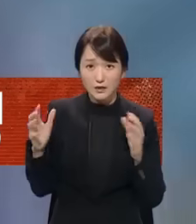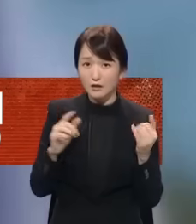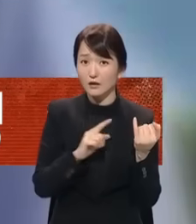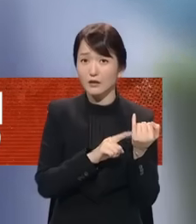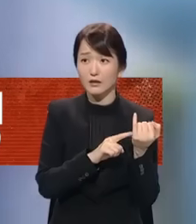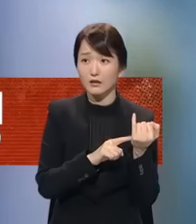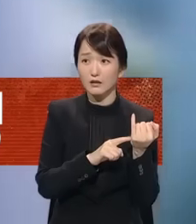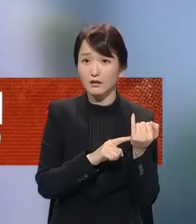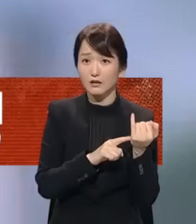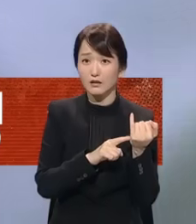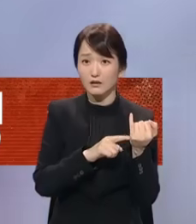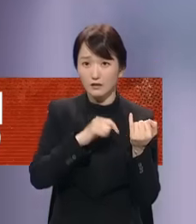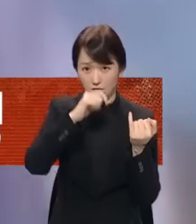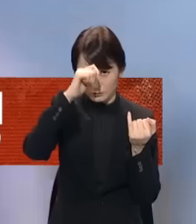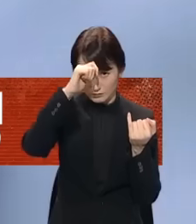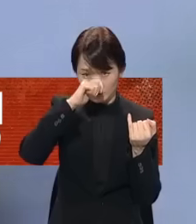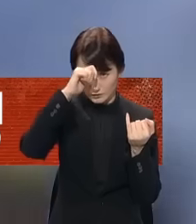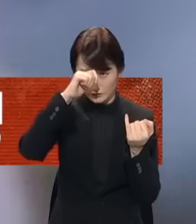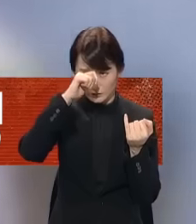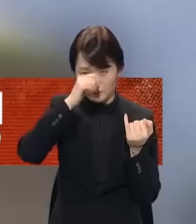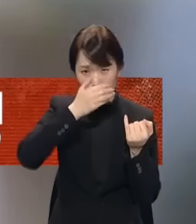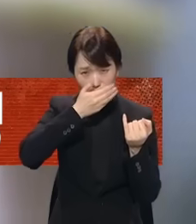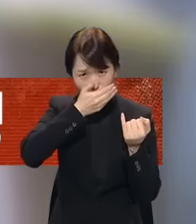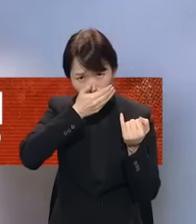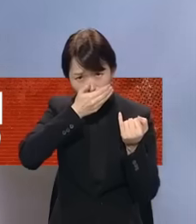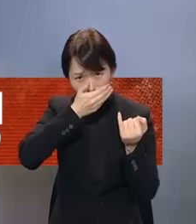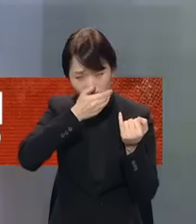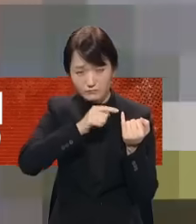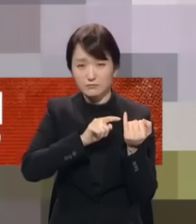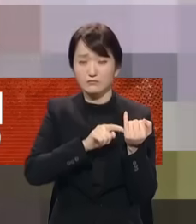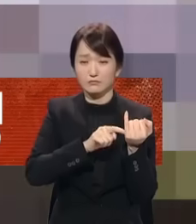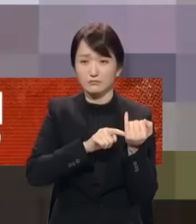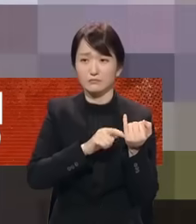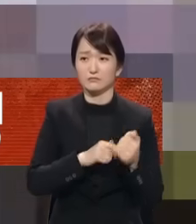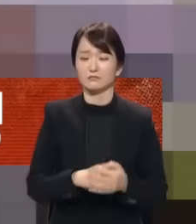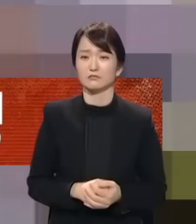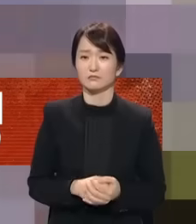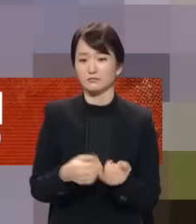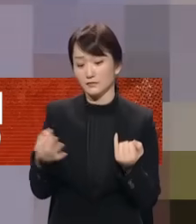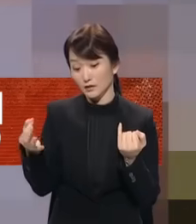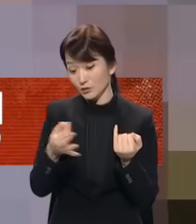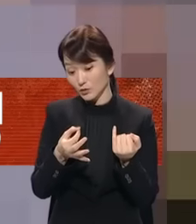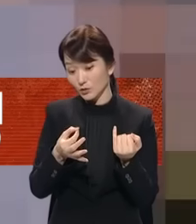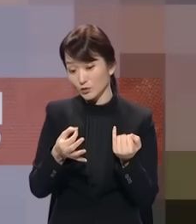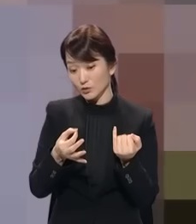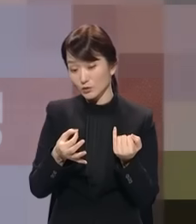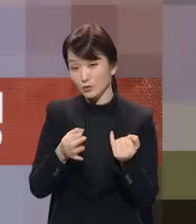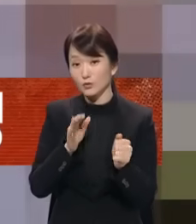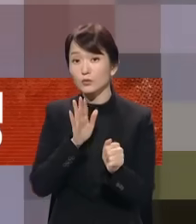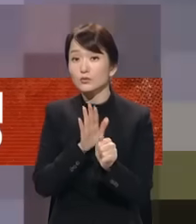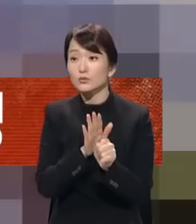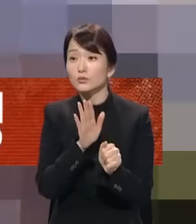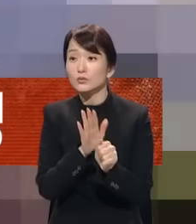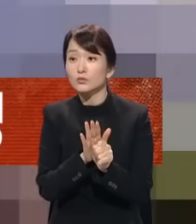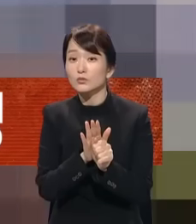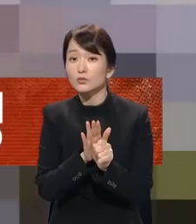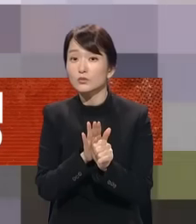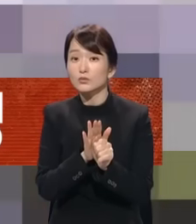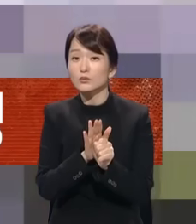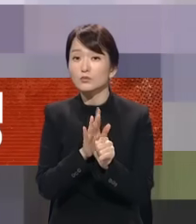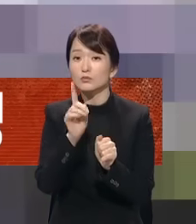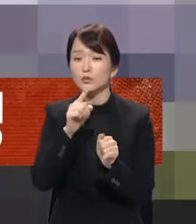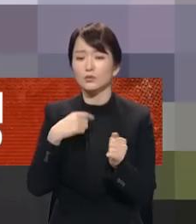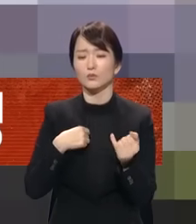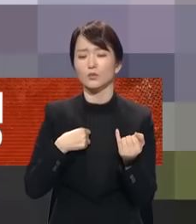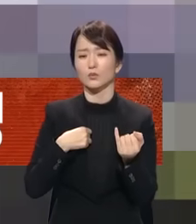여성이 모자로 마스크 또 가리고 있는 상황이긴 한데 시청자가 후원을 하면 그 하다 마치 신체 부위를